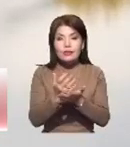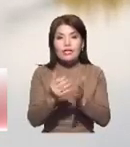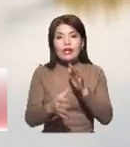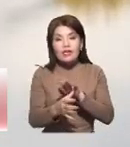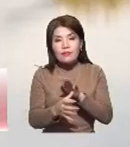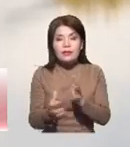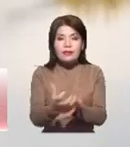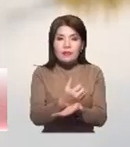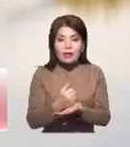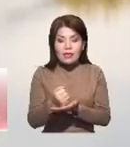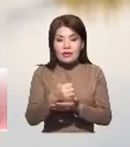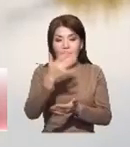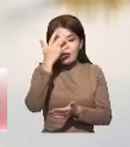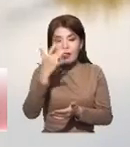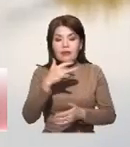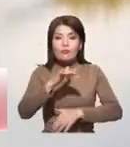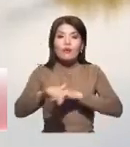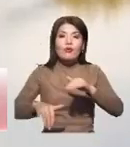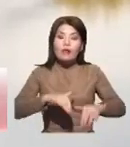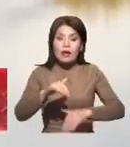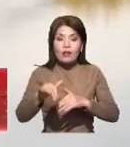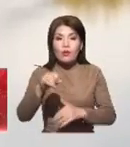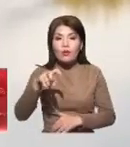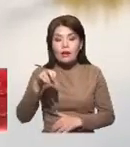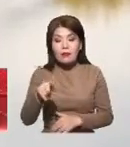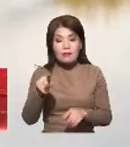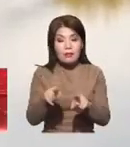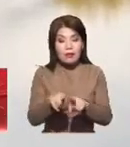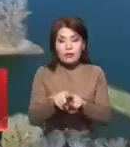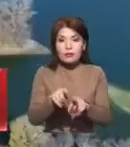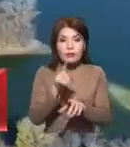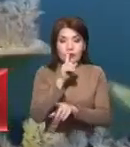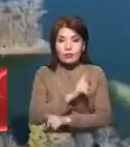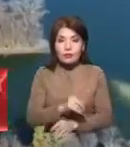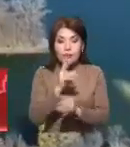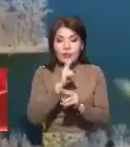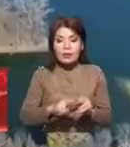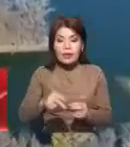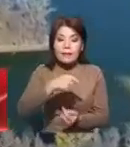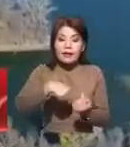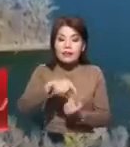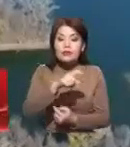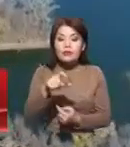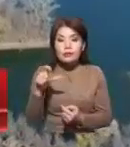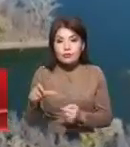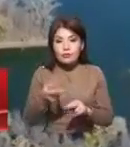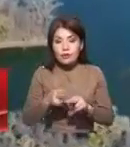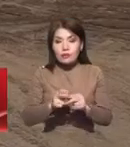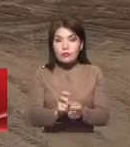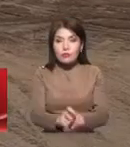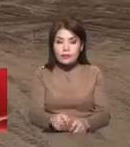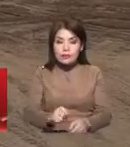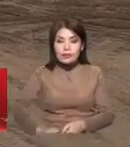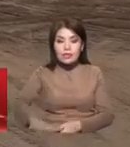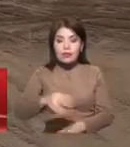в летнюю жару купаются в реке Урал. Но скоро у них такой возможности не будет. Бизнесмены развернули нешуточную борьбу за этот